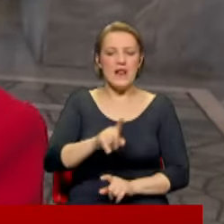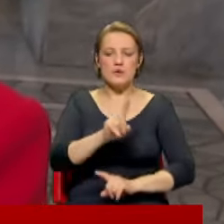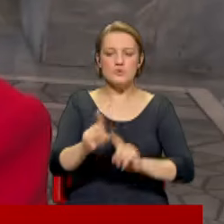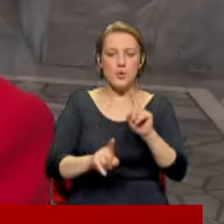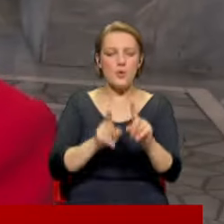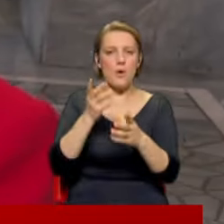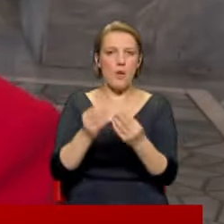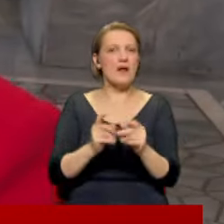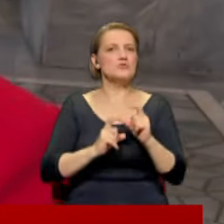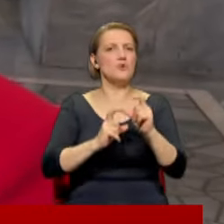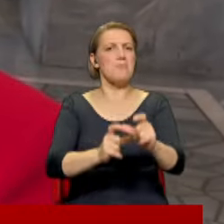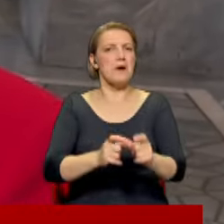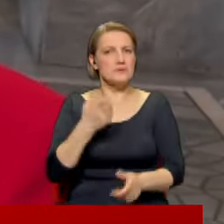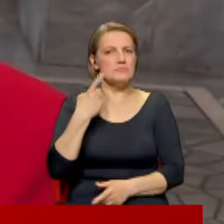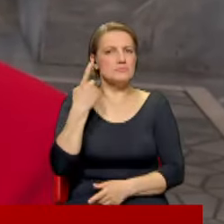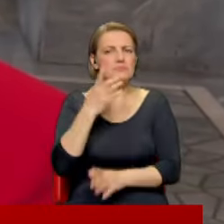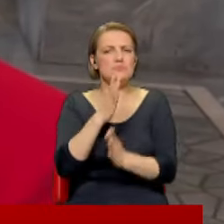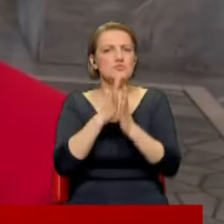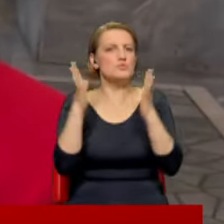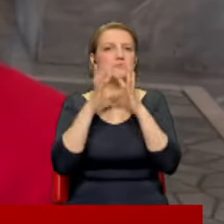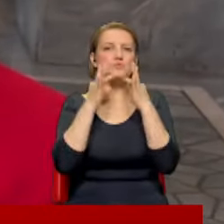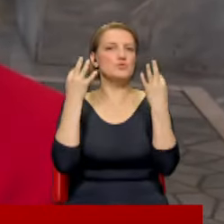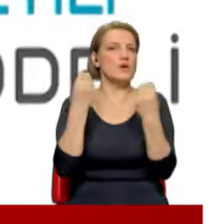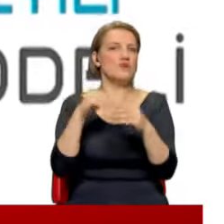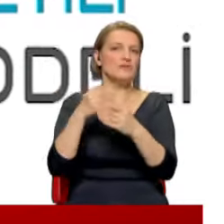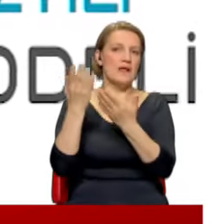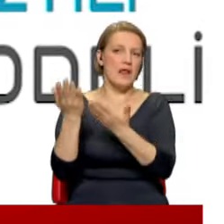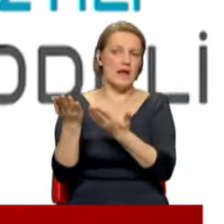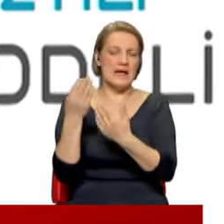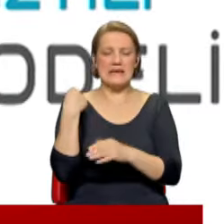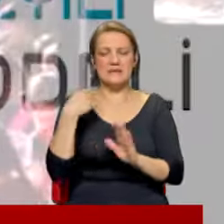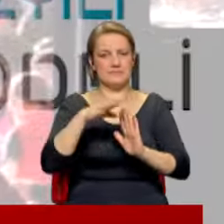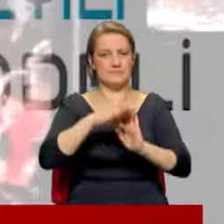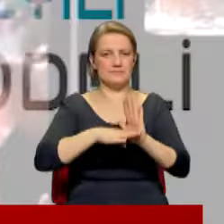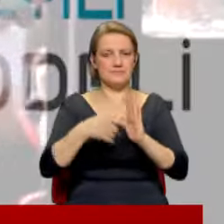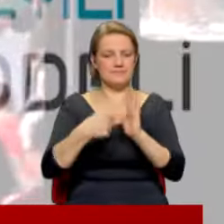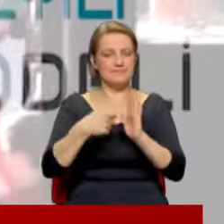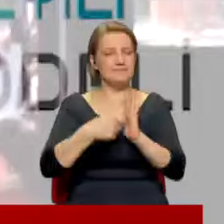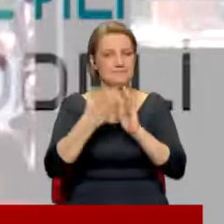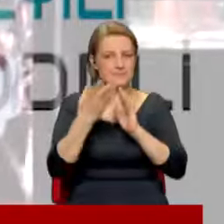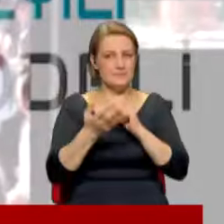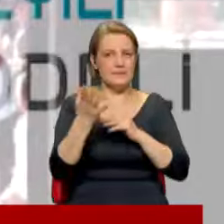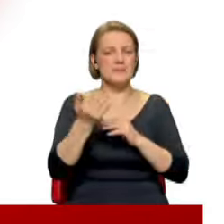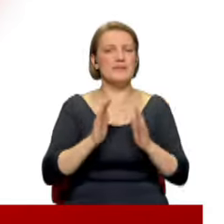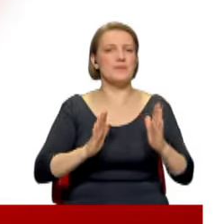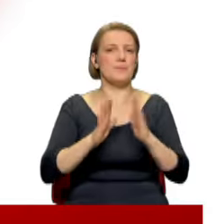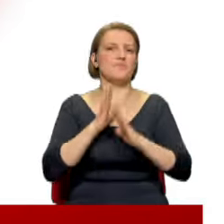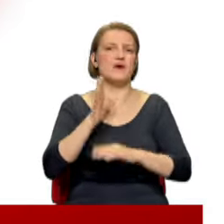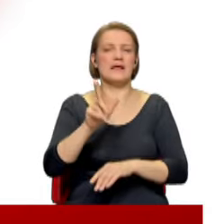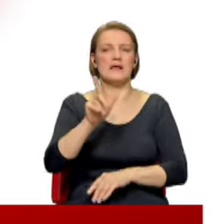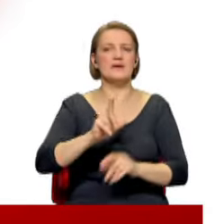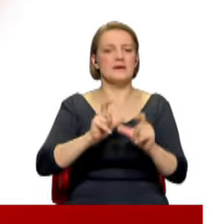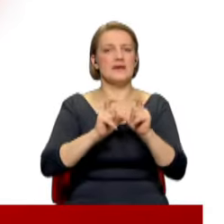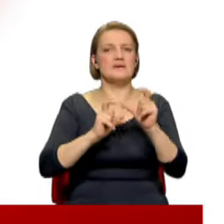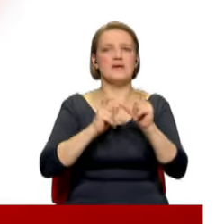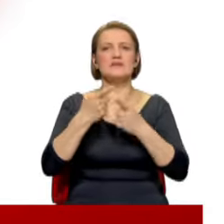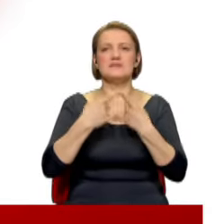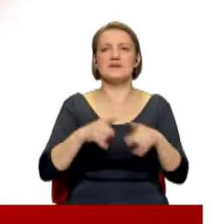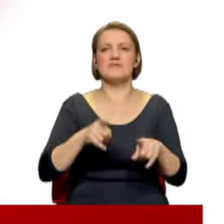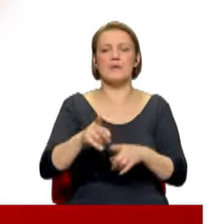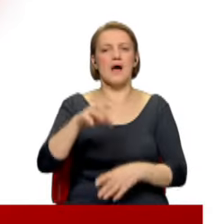olarak sormaktan dolayı büyük bir mutluluk için. Yeni müfredatın ismini taşımasına tepkiler vardı. Liseye giriş